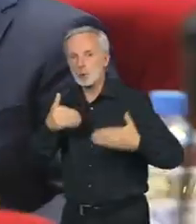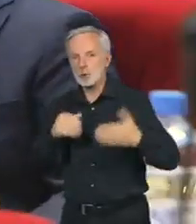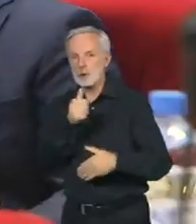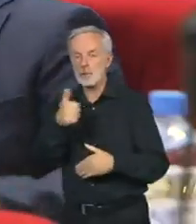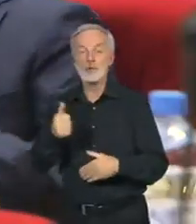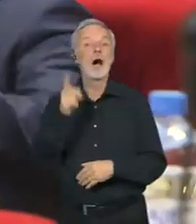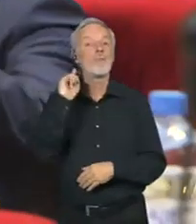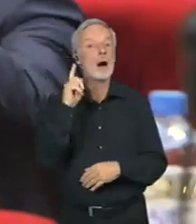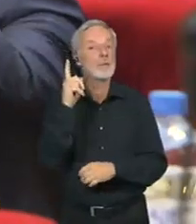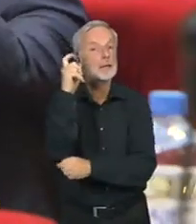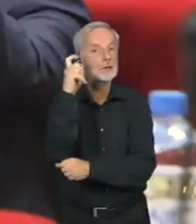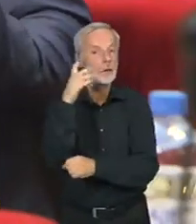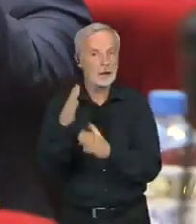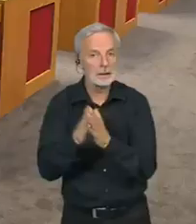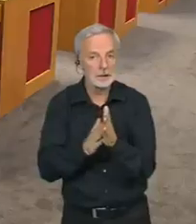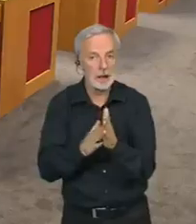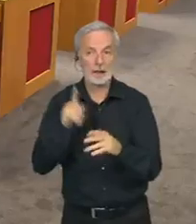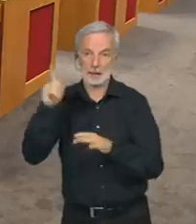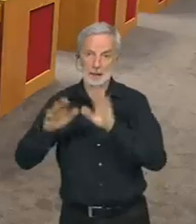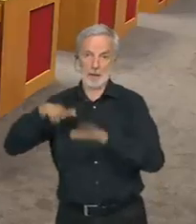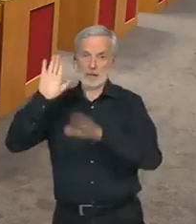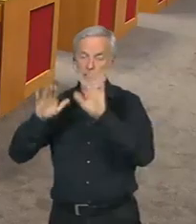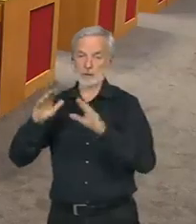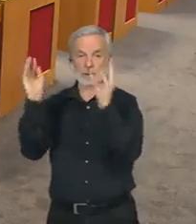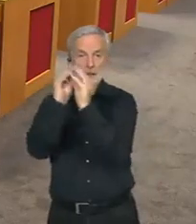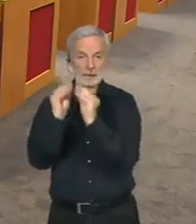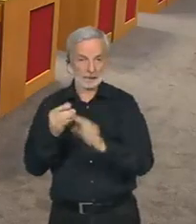začátkem listopadu a o nové radě hlasovat. Do